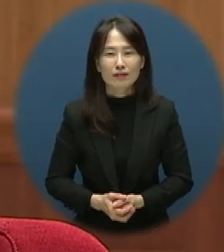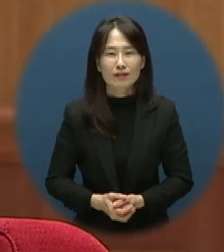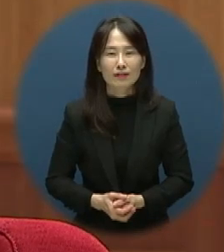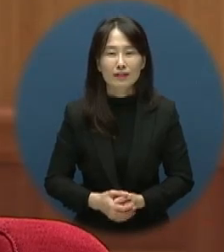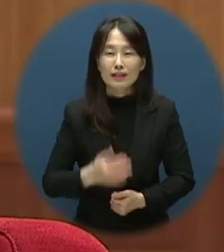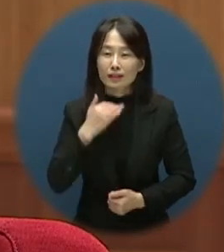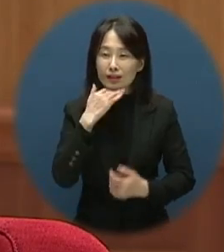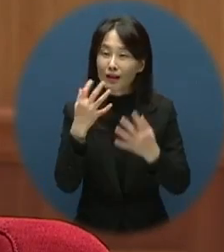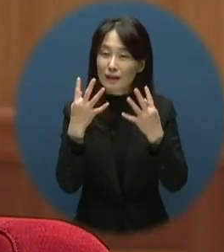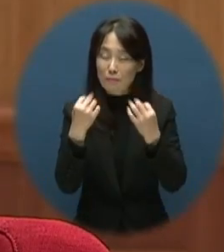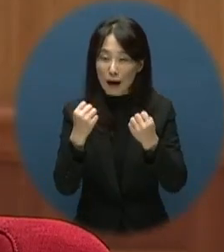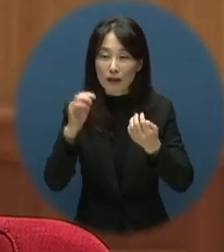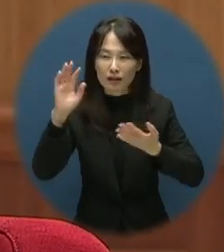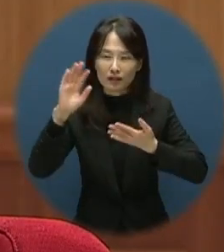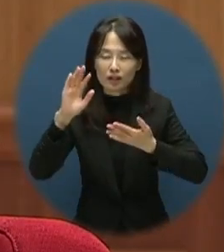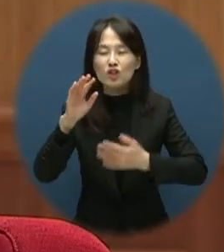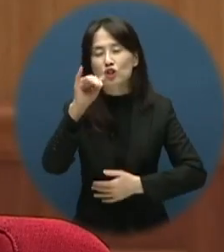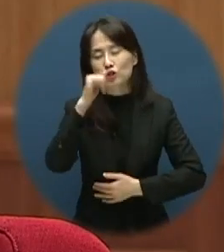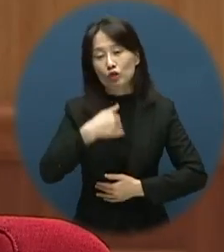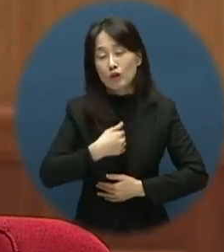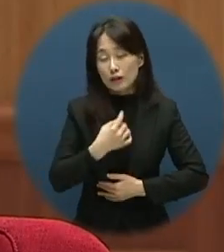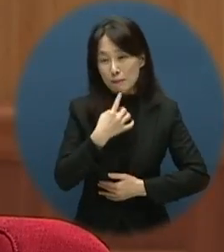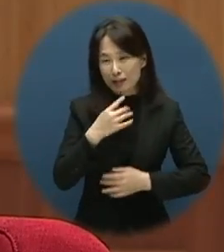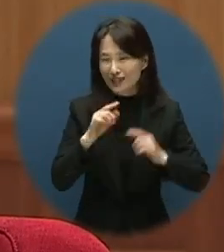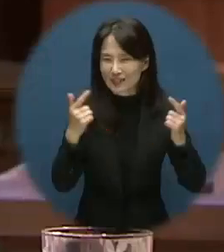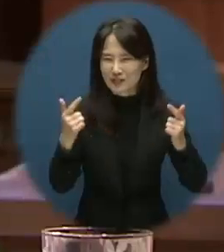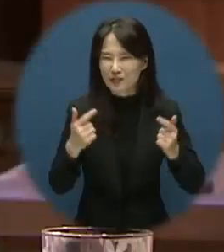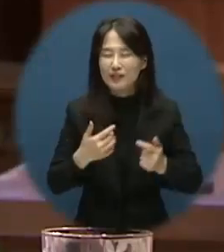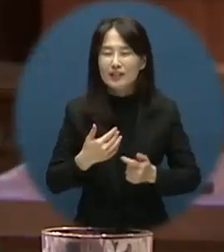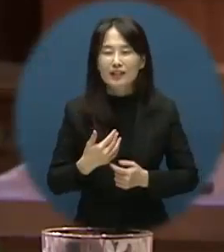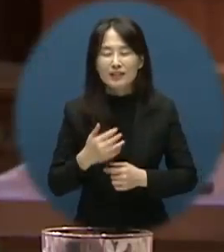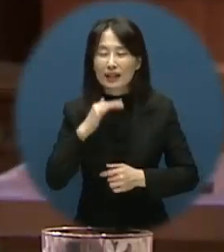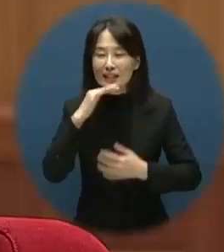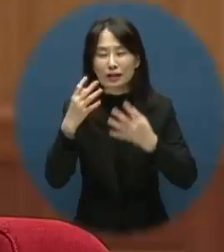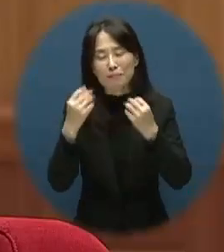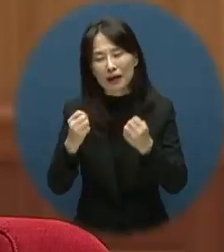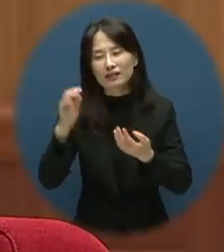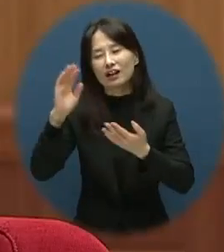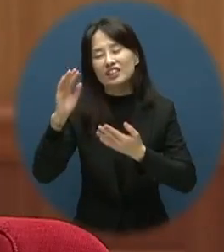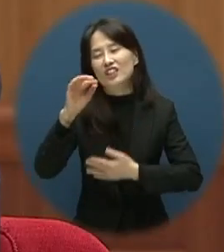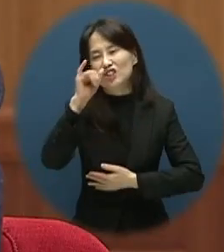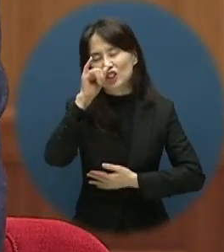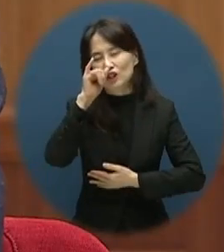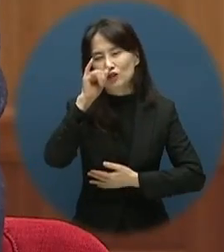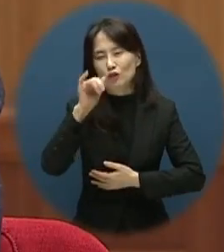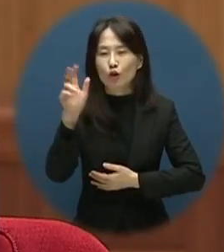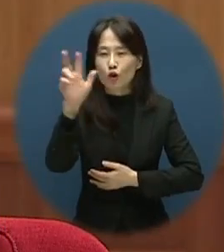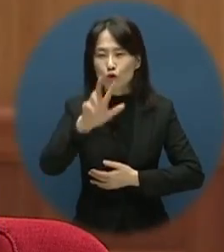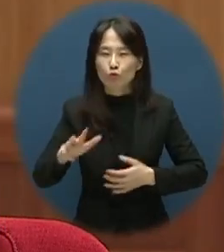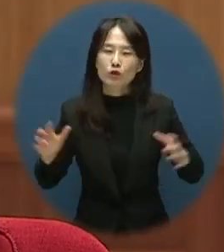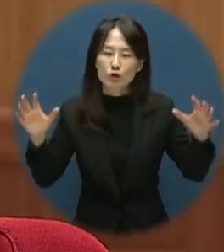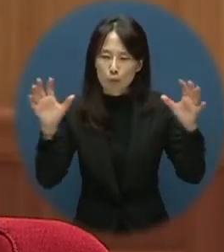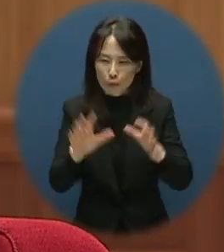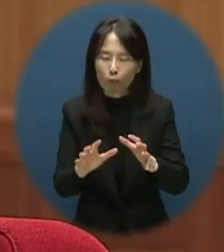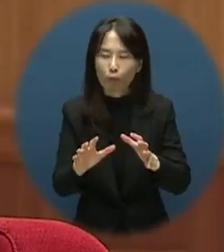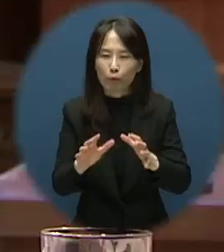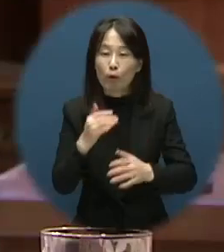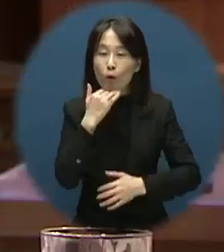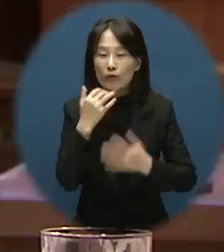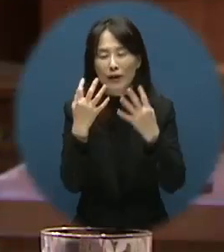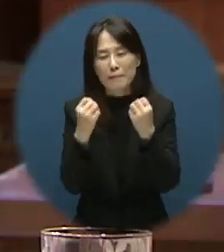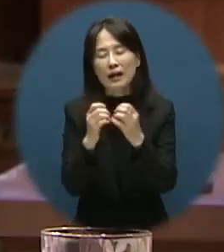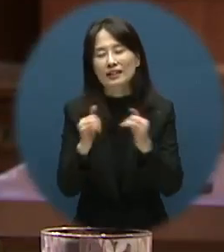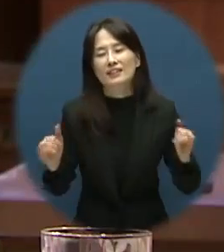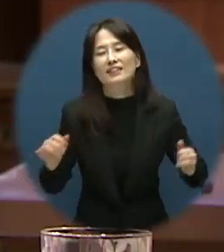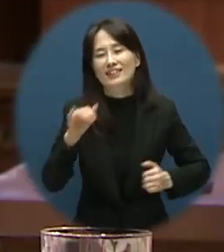좀 많은 학생도 꽤 있었어요. 우리에게는 오비들이 예, 예. 전국에서 이렇게 예. 다시 공부해서 한의대 들어와서